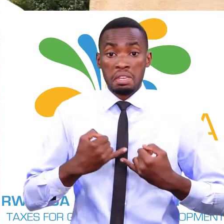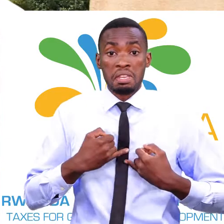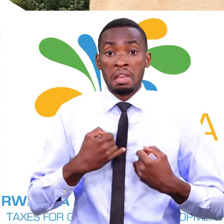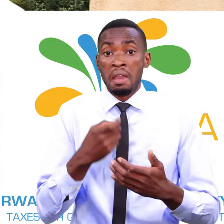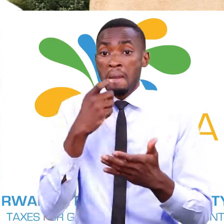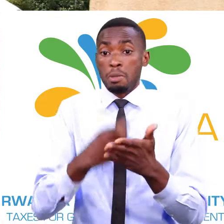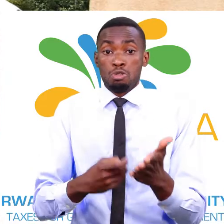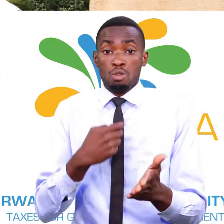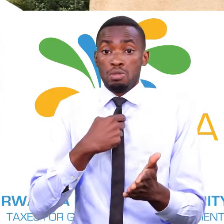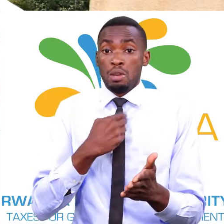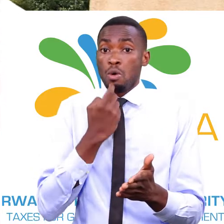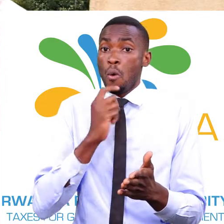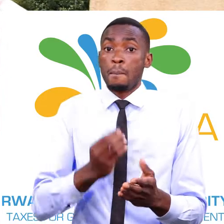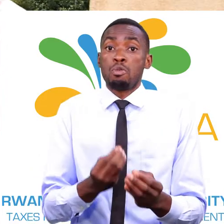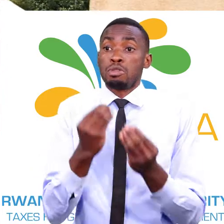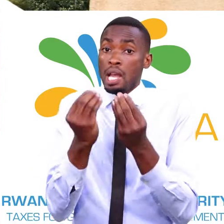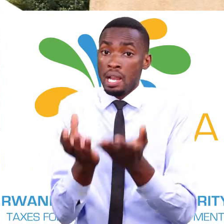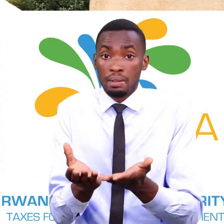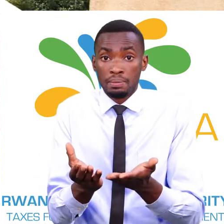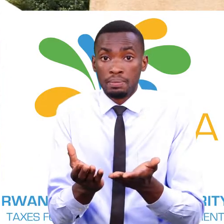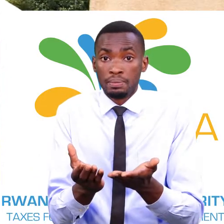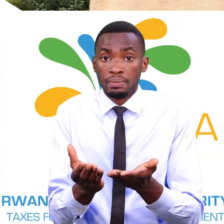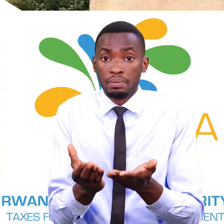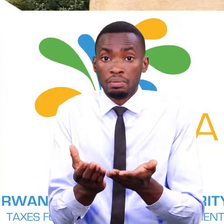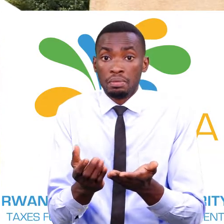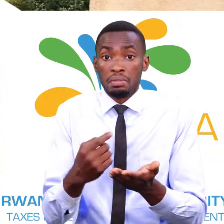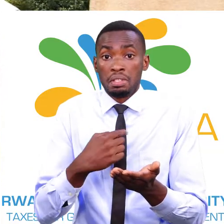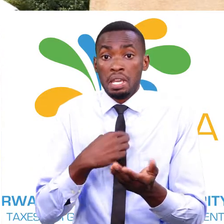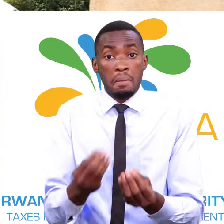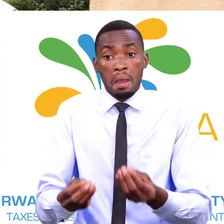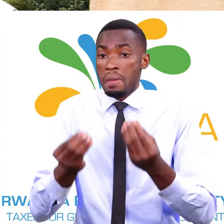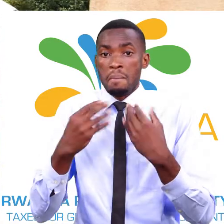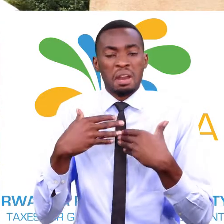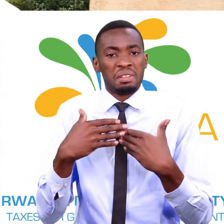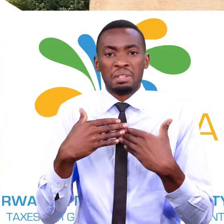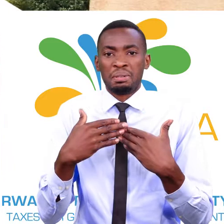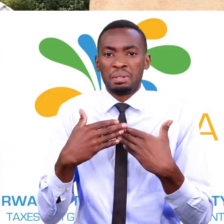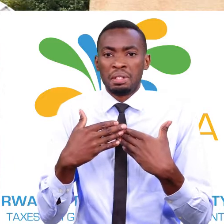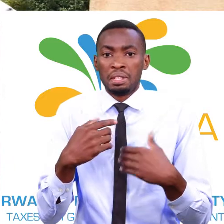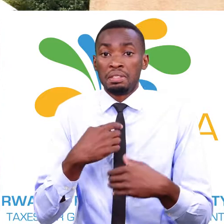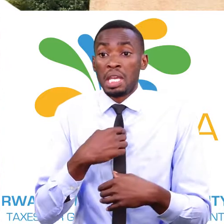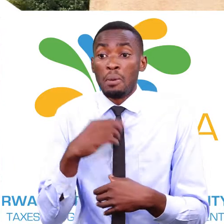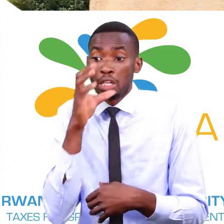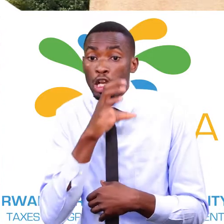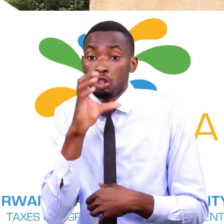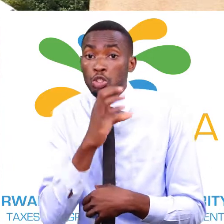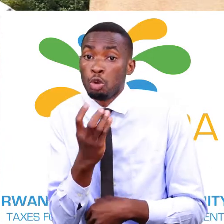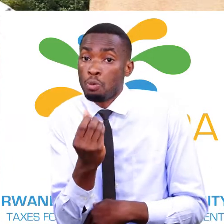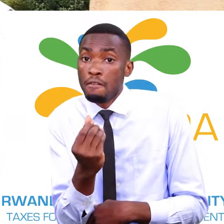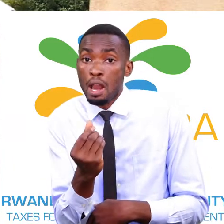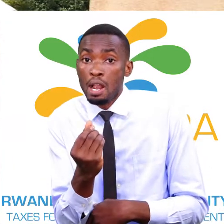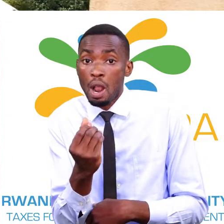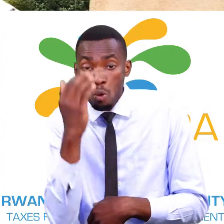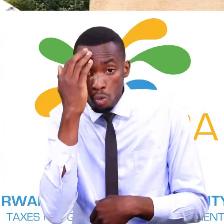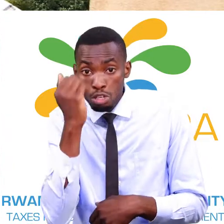bambwiye n'amafaro n'imisoro ndimo ngomba gutanga, nabyo barabimpaye. Byatumize nshakisha kugira